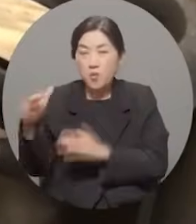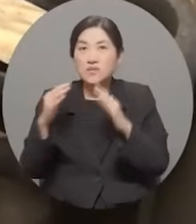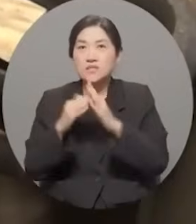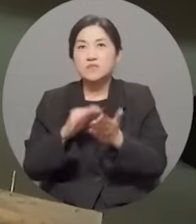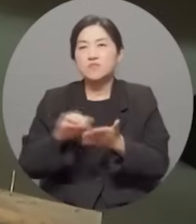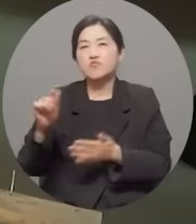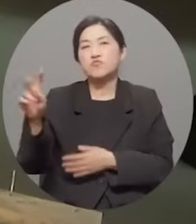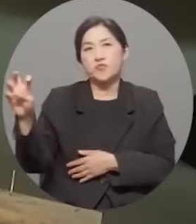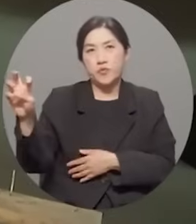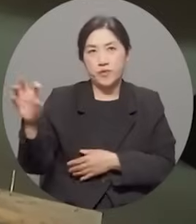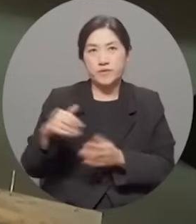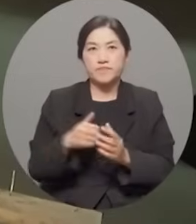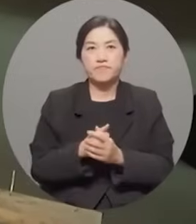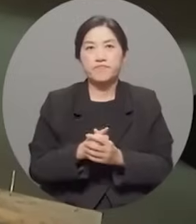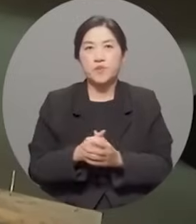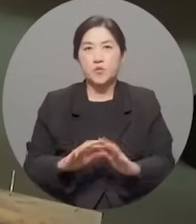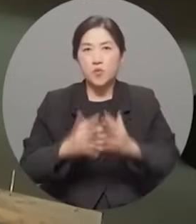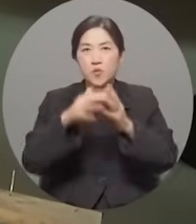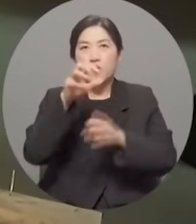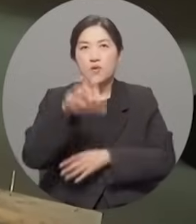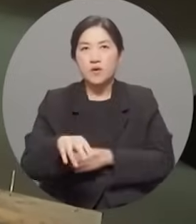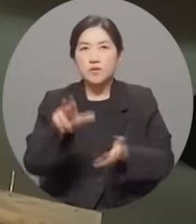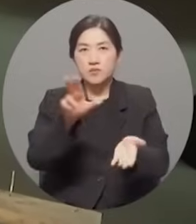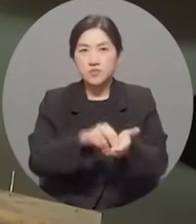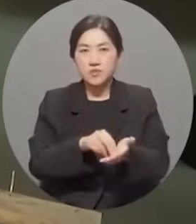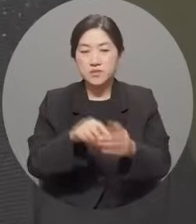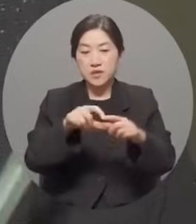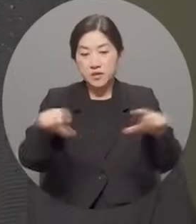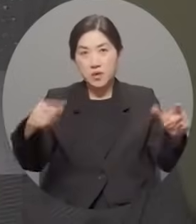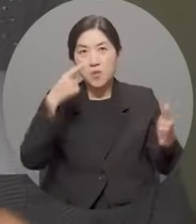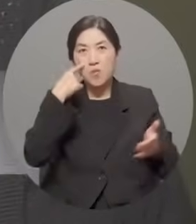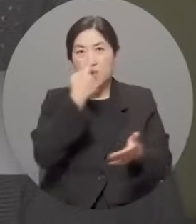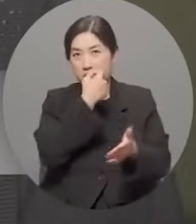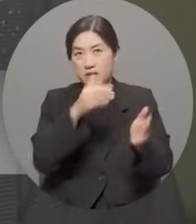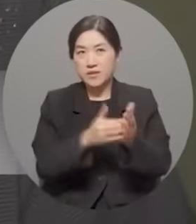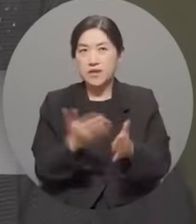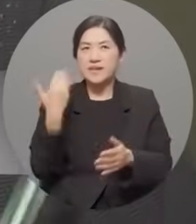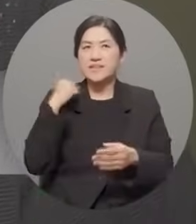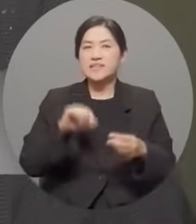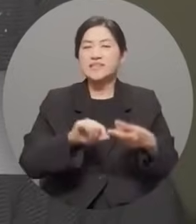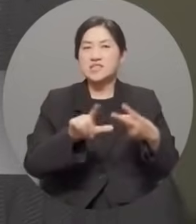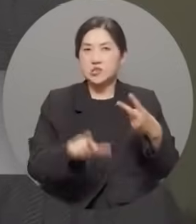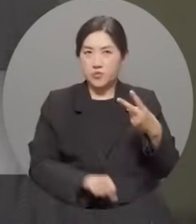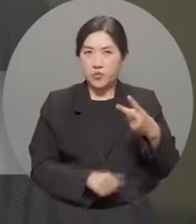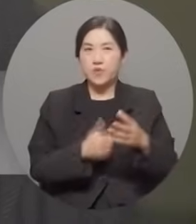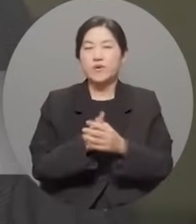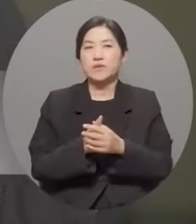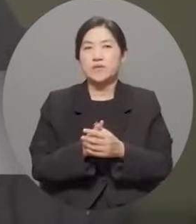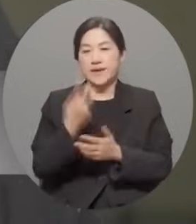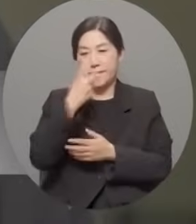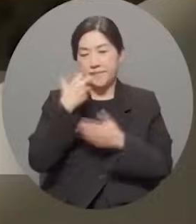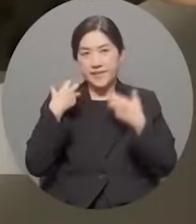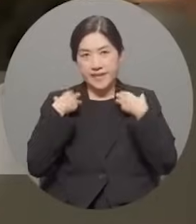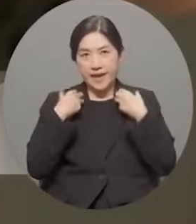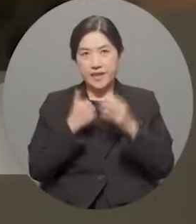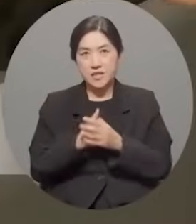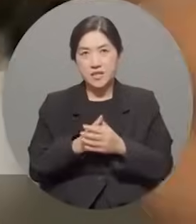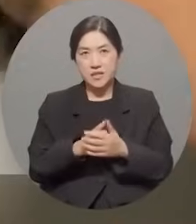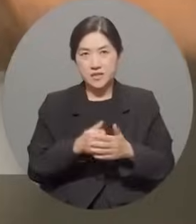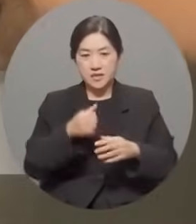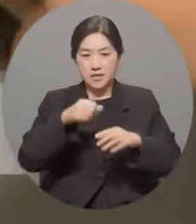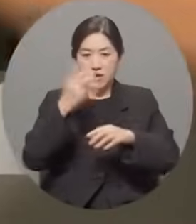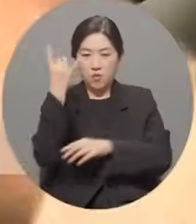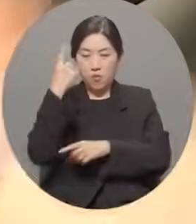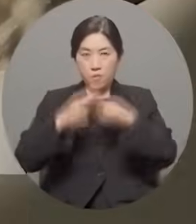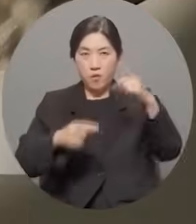달합니다. 공사 현장에서 문제의 자재가 확인된 건 지난 2월. 공사 현장 감리단은 원목을 쪼개 만든